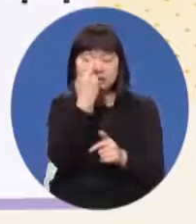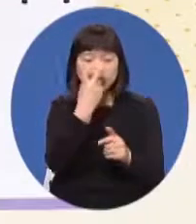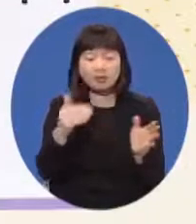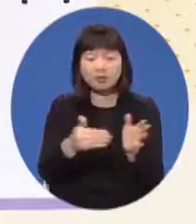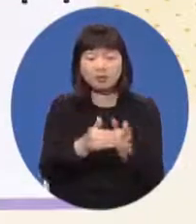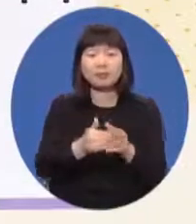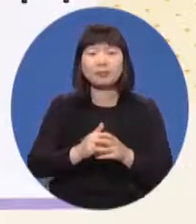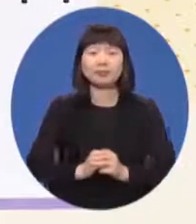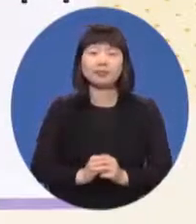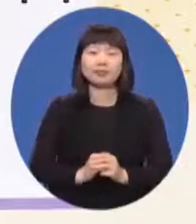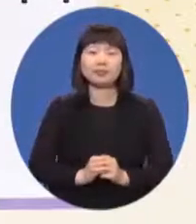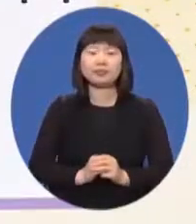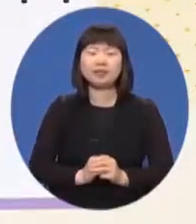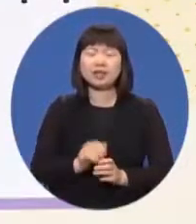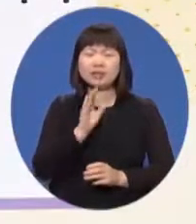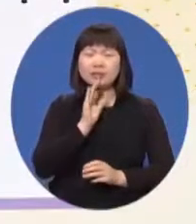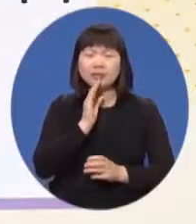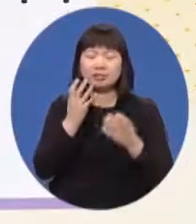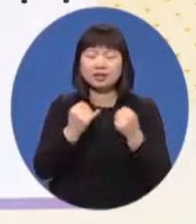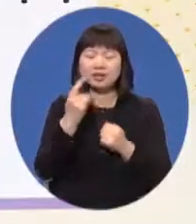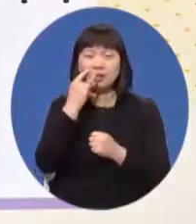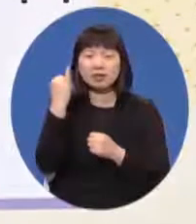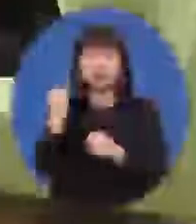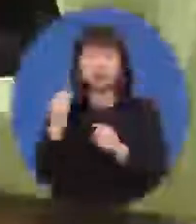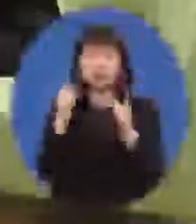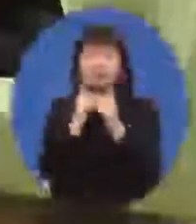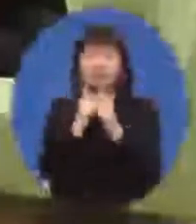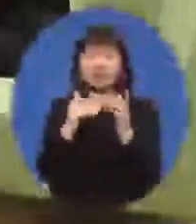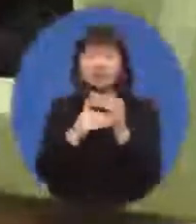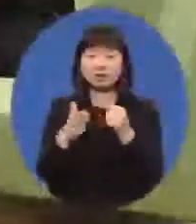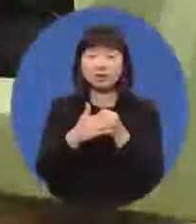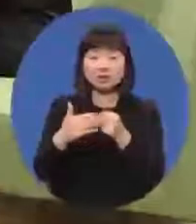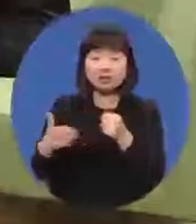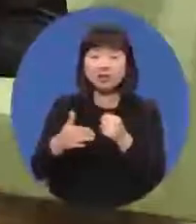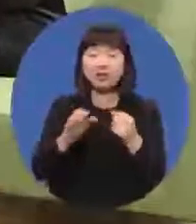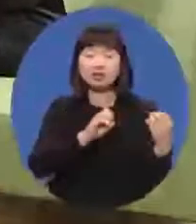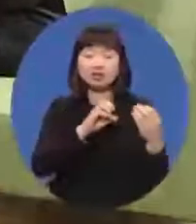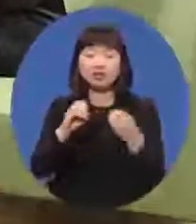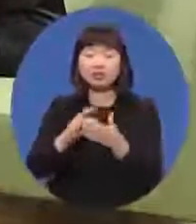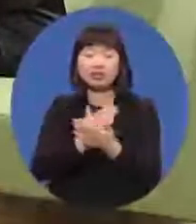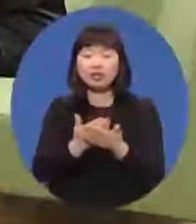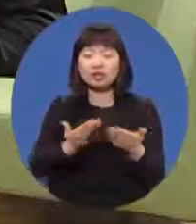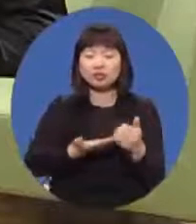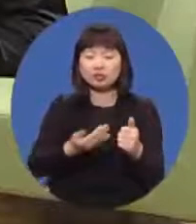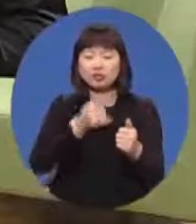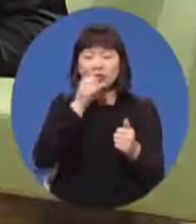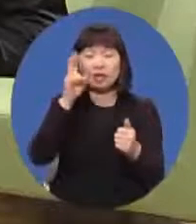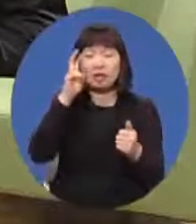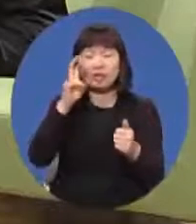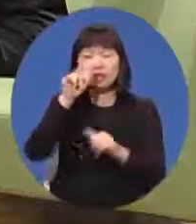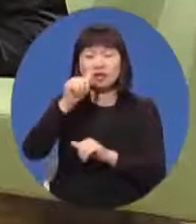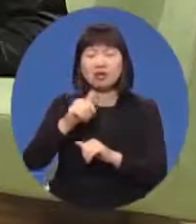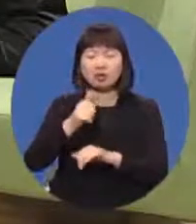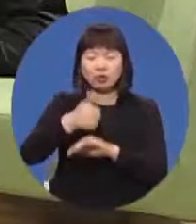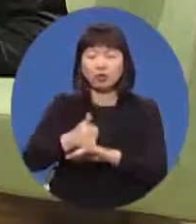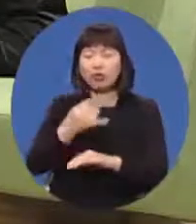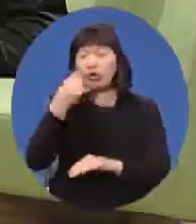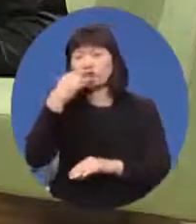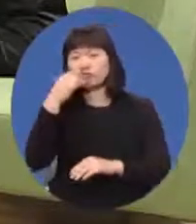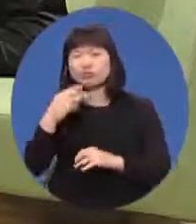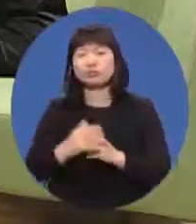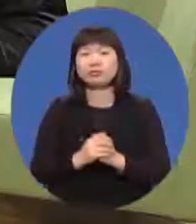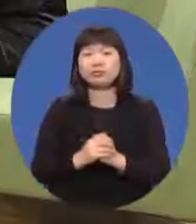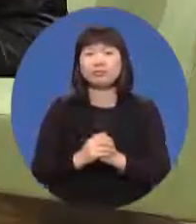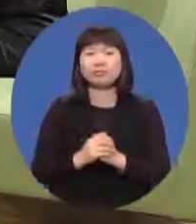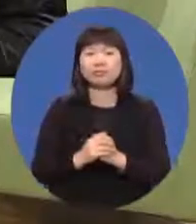했어요. 네. 그럼 정말 많은 엄마들을 만나셔서 또 대화도 나눠보셨을 텐데 결과가 되게 궁금해요. 결과 궁금한데요?